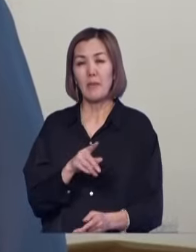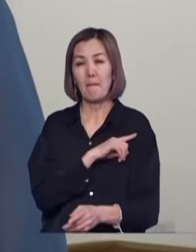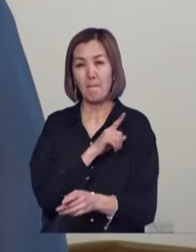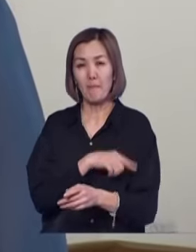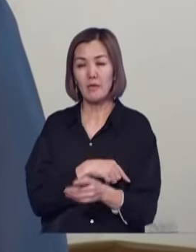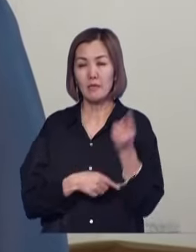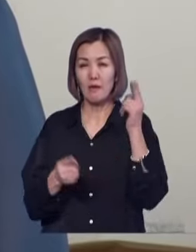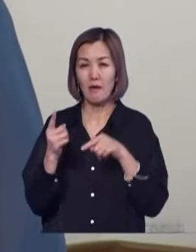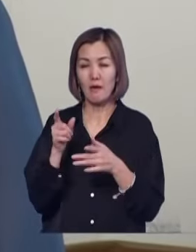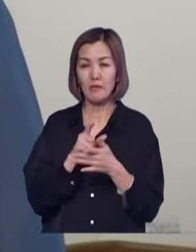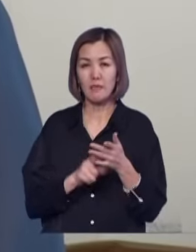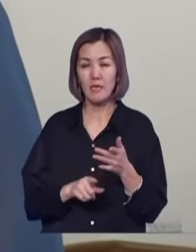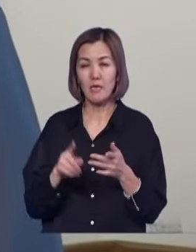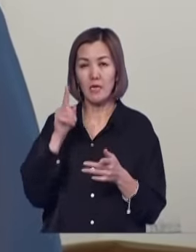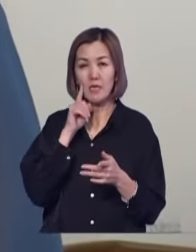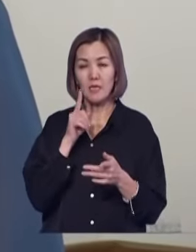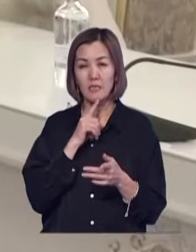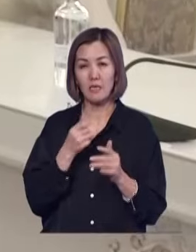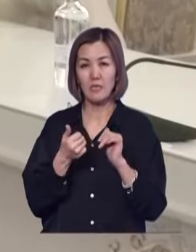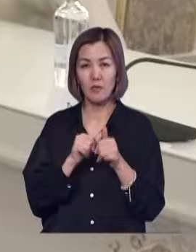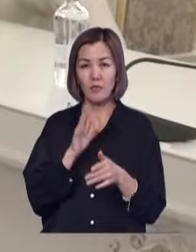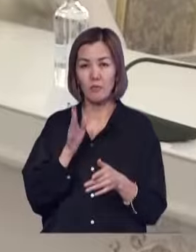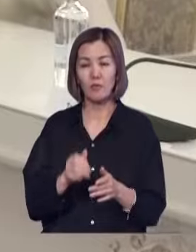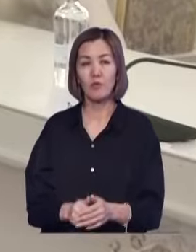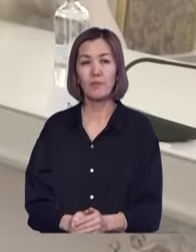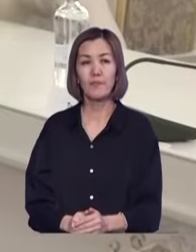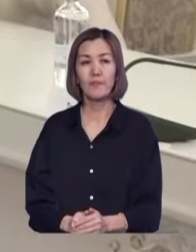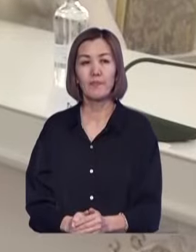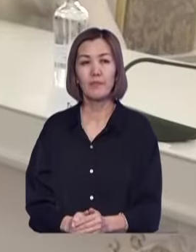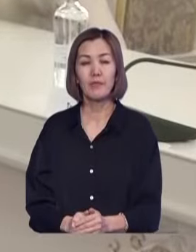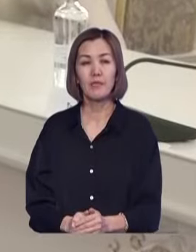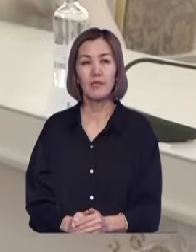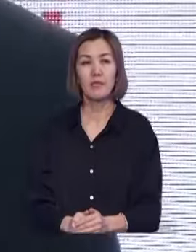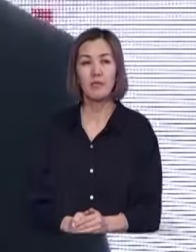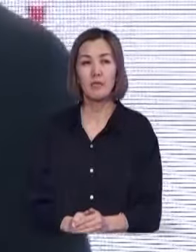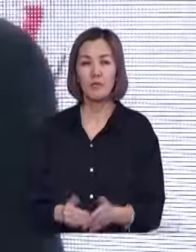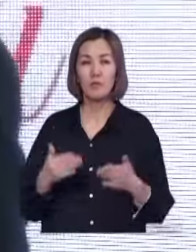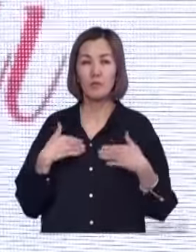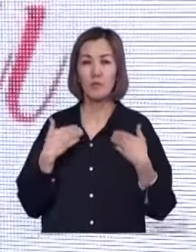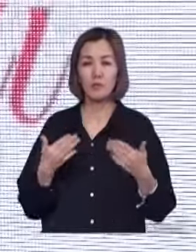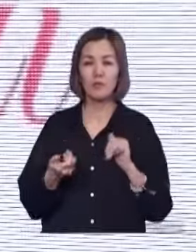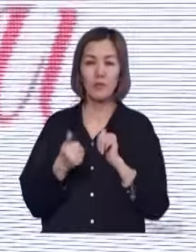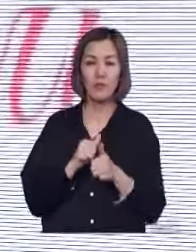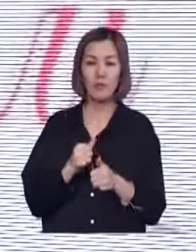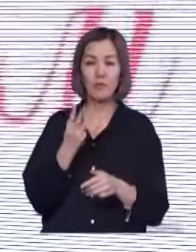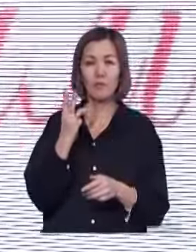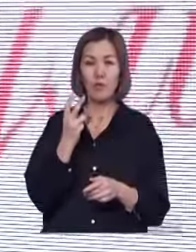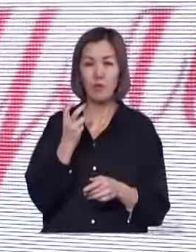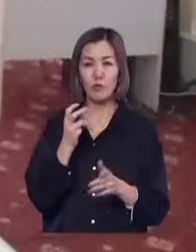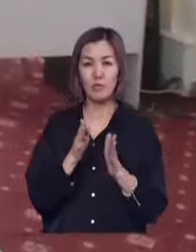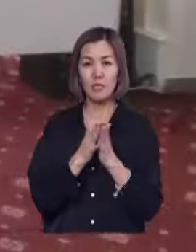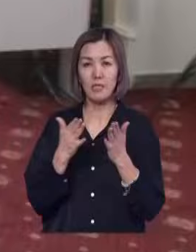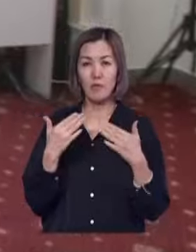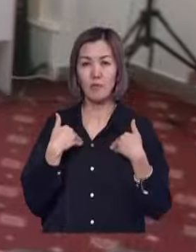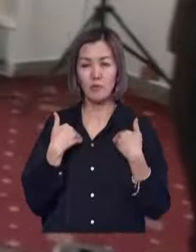менің шығармаларымды аударып жатыр, мен олардыкын аударып жатырмын. Аталмыш кітап ақын Әли Әңкербектің ұсынысымен аударылып, 200 данамен шыққан.